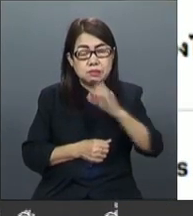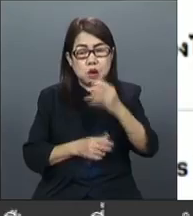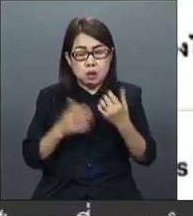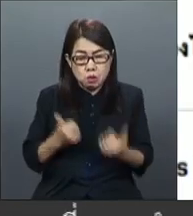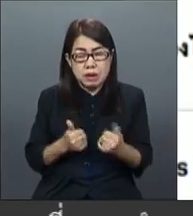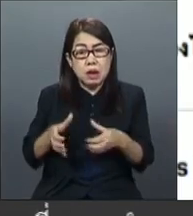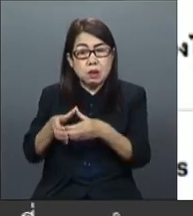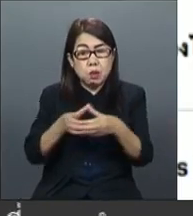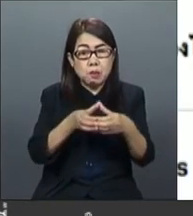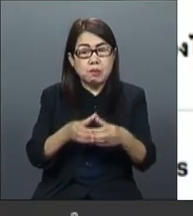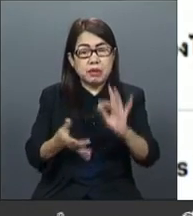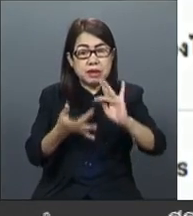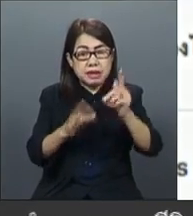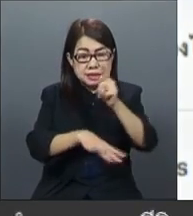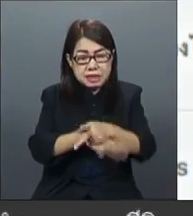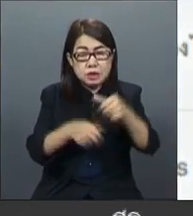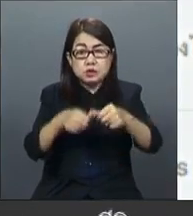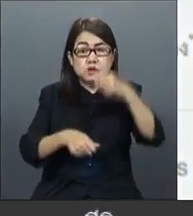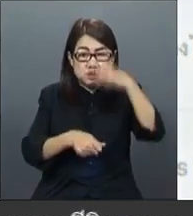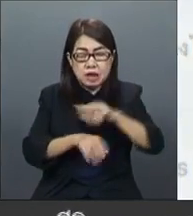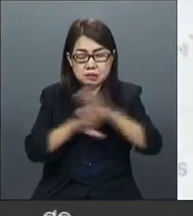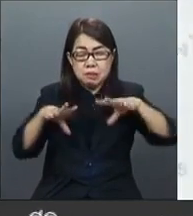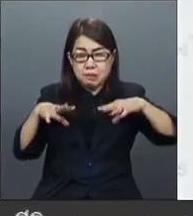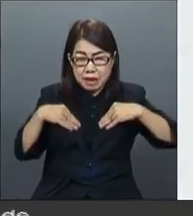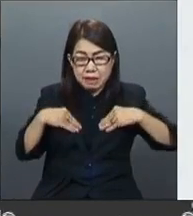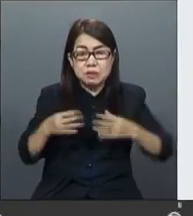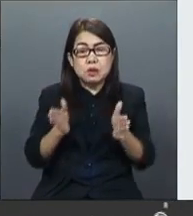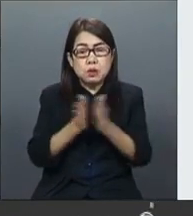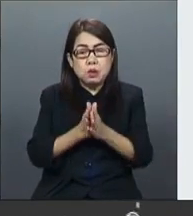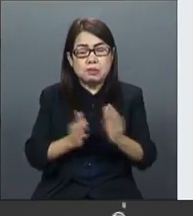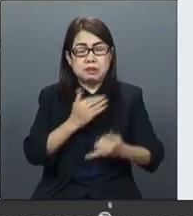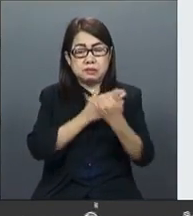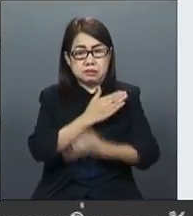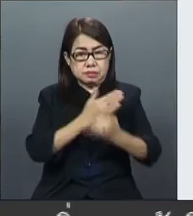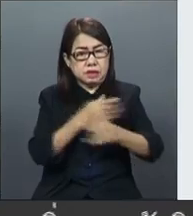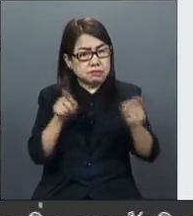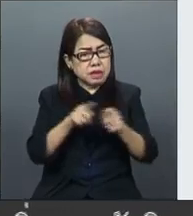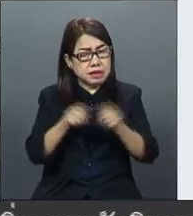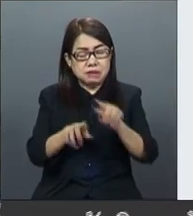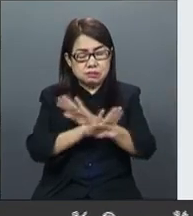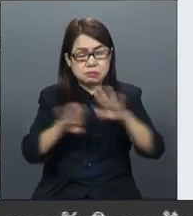ลุ่มผู้ใช้อินเทอร์เน็ตในไทยแล้วยังมีกลุ่มผู้ใช้อินเทอร์เน็ตในต่างประเทศร่วมเคลื่อนไหวด้วยค่ะ